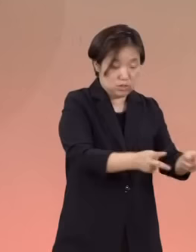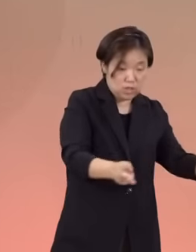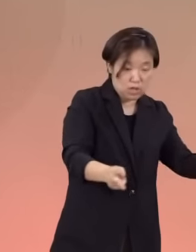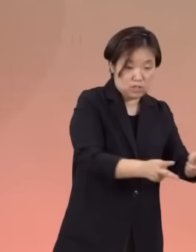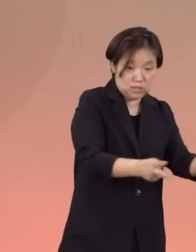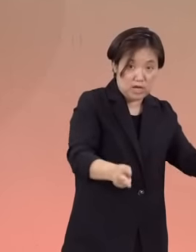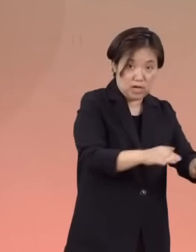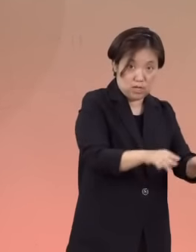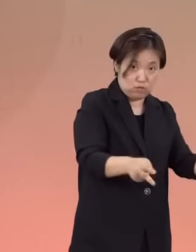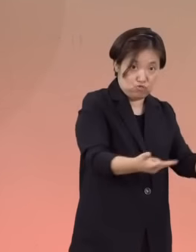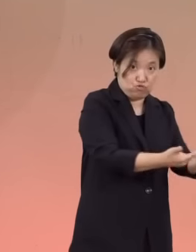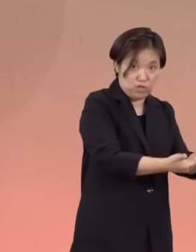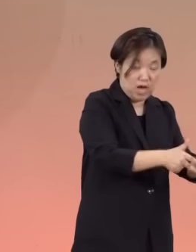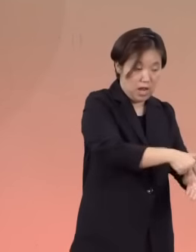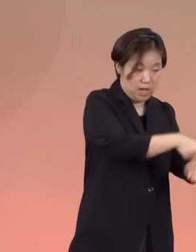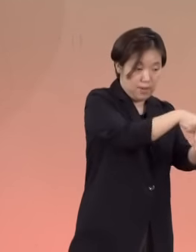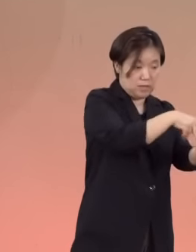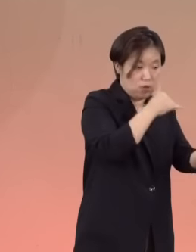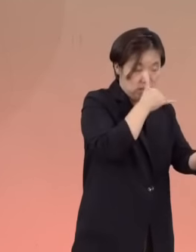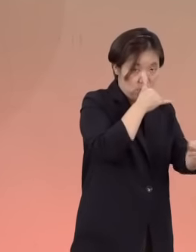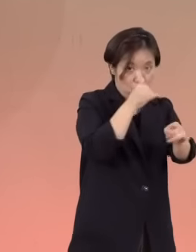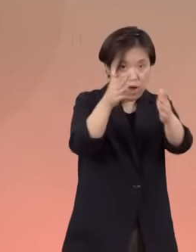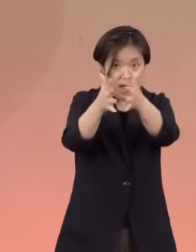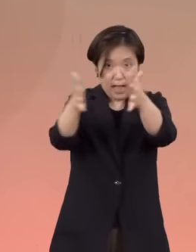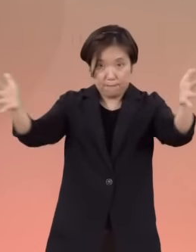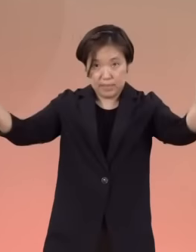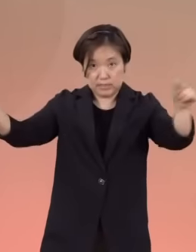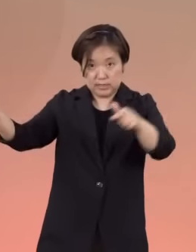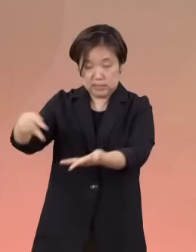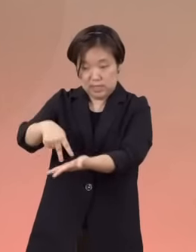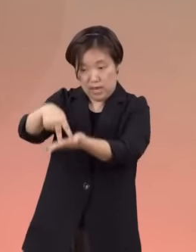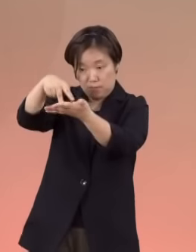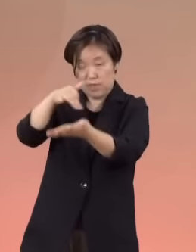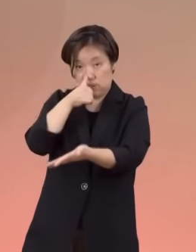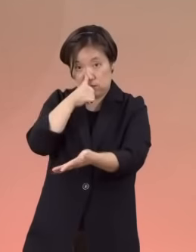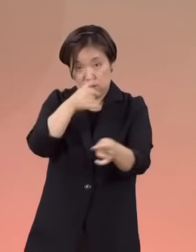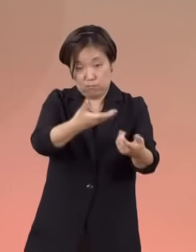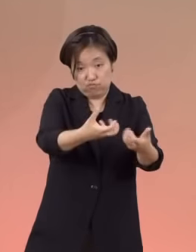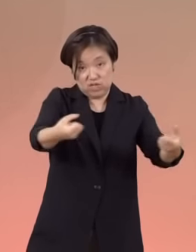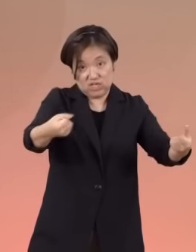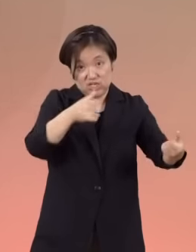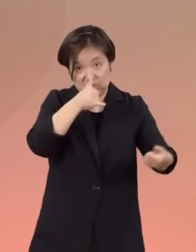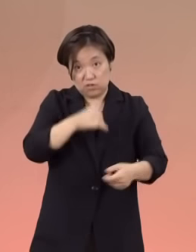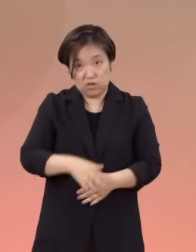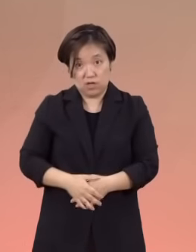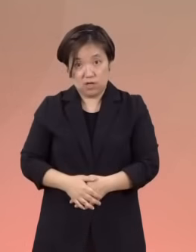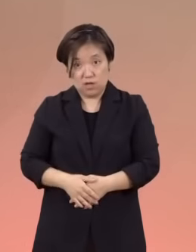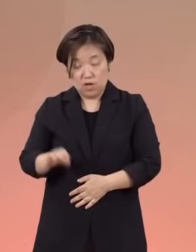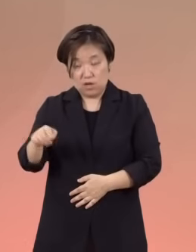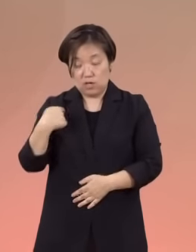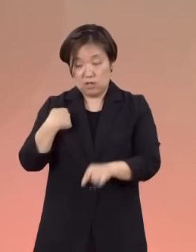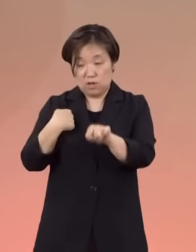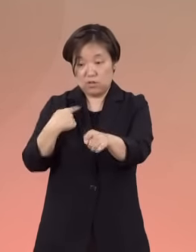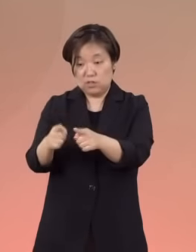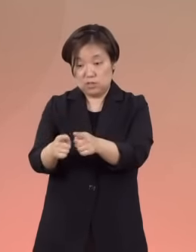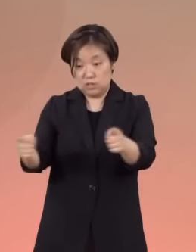저희 집이 10층이라 10층을 눌렀는데 그때 4층